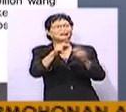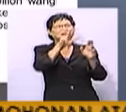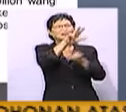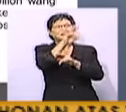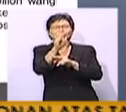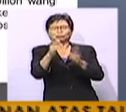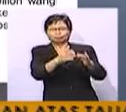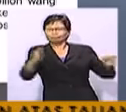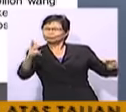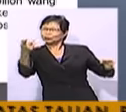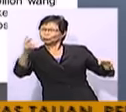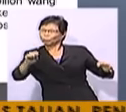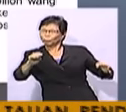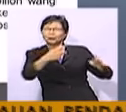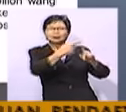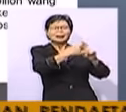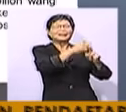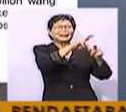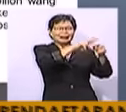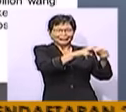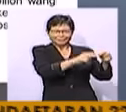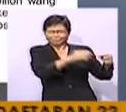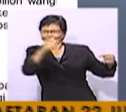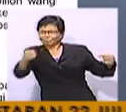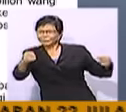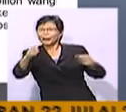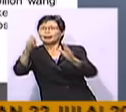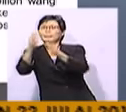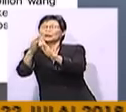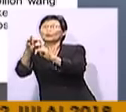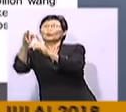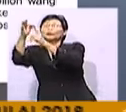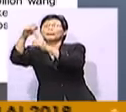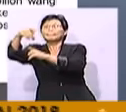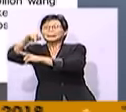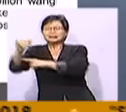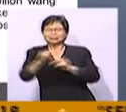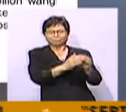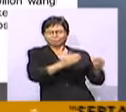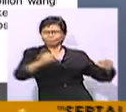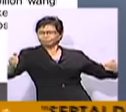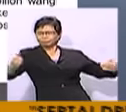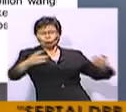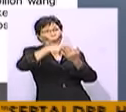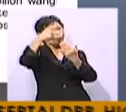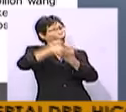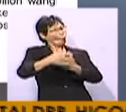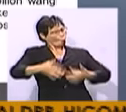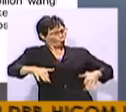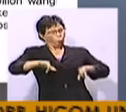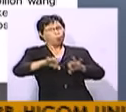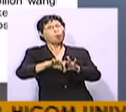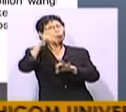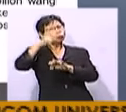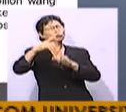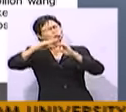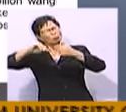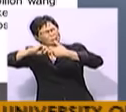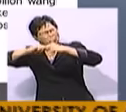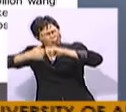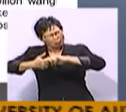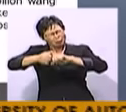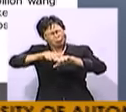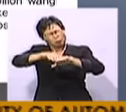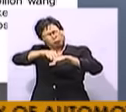km dari Johan Setia Kelang ke Bandar Utama Petaling Jaya merupakan projek yang amat kritikal bagi mengatasi